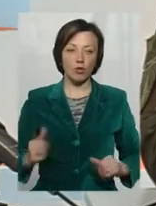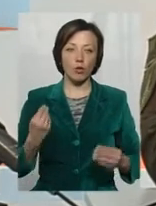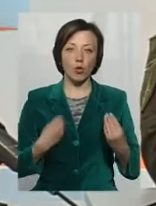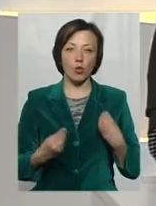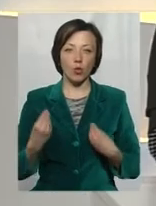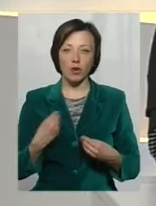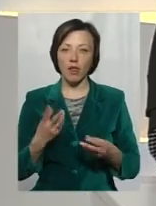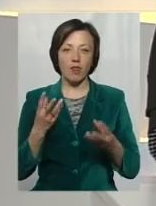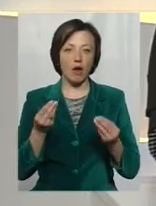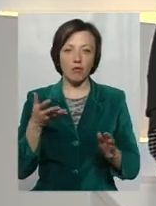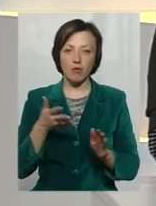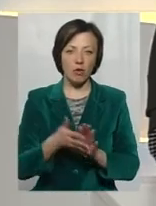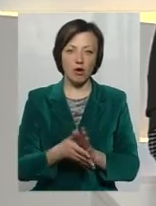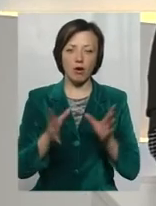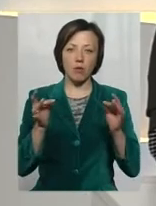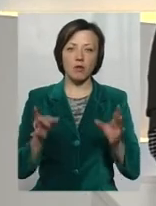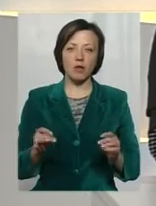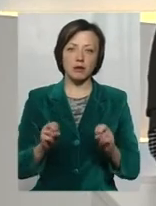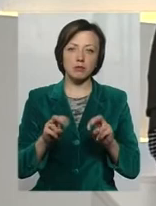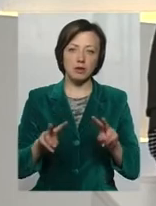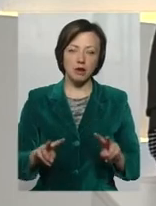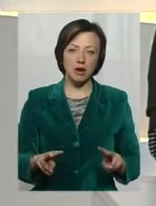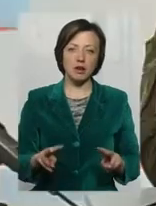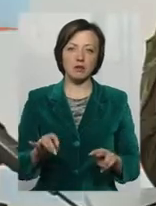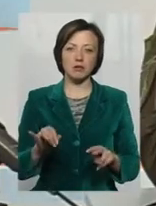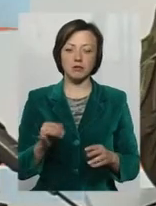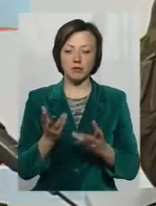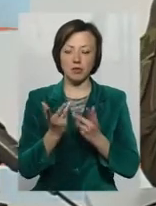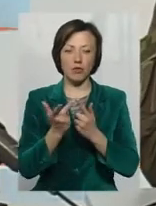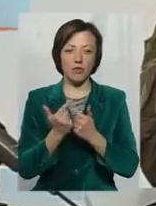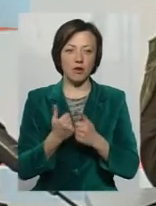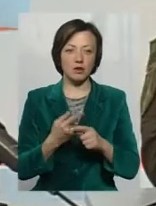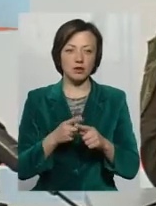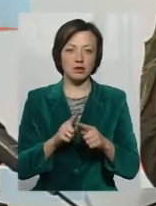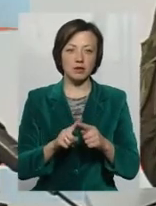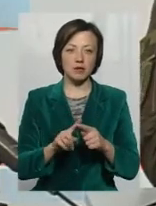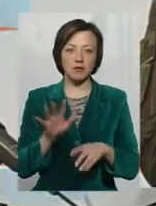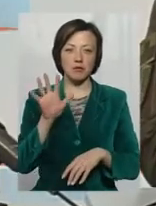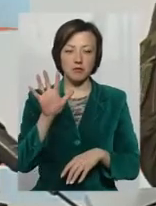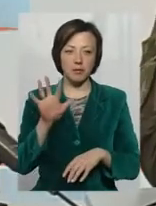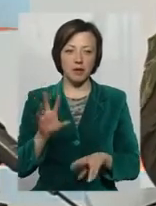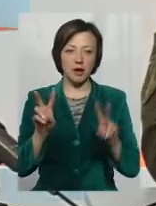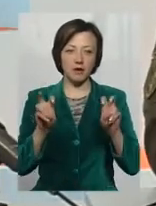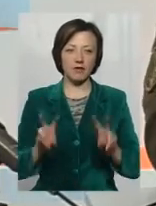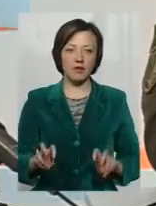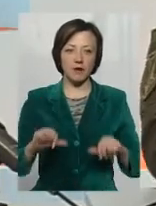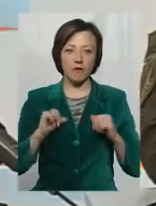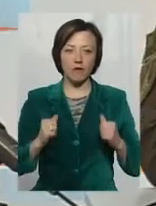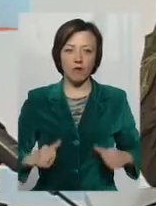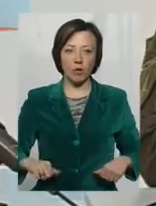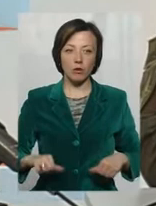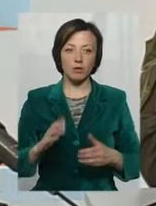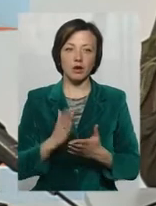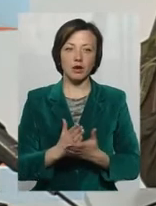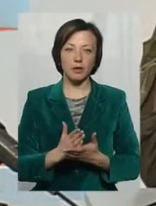комплекти непромокаючі, і комплекти спеціальні. Перерахувати це, 5 видів форм у них є. Це у нас і то, що